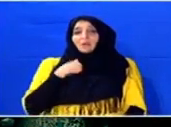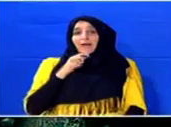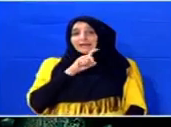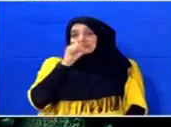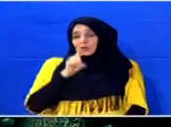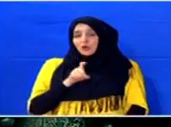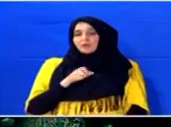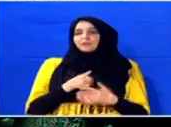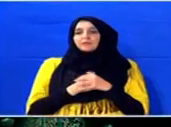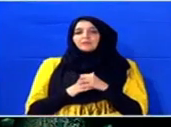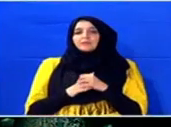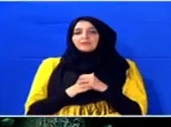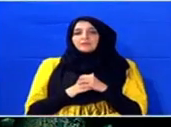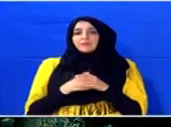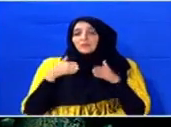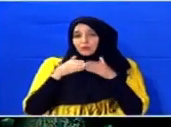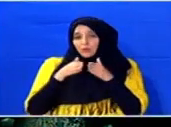نعم نعم